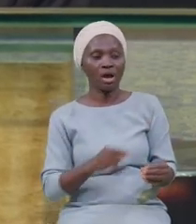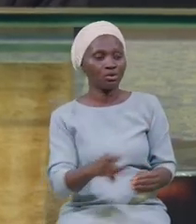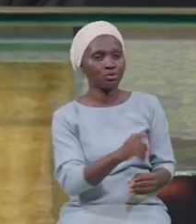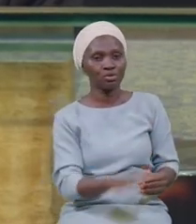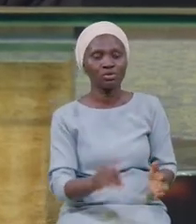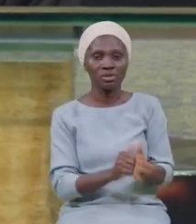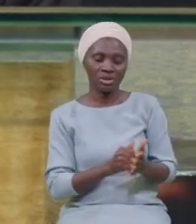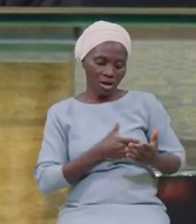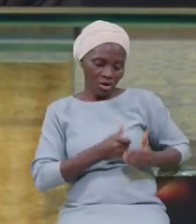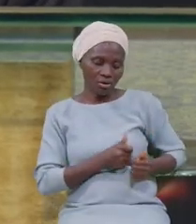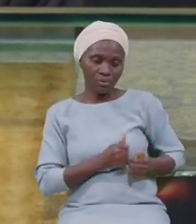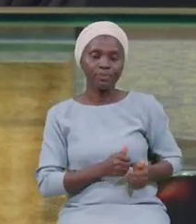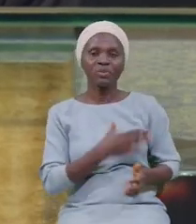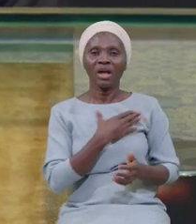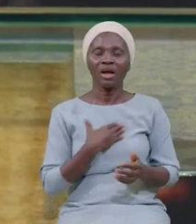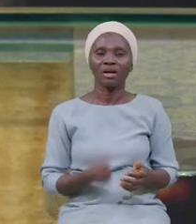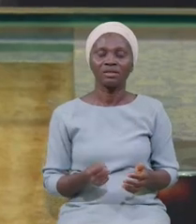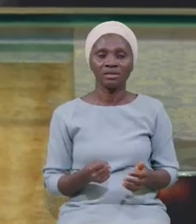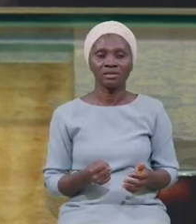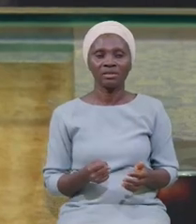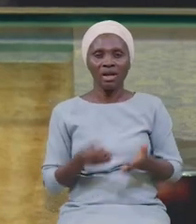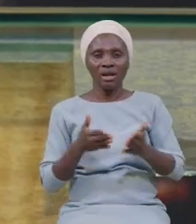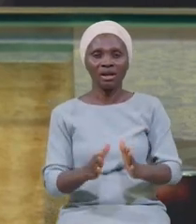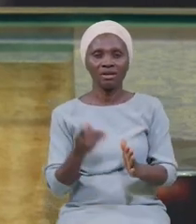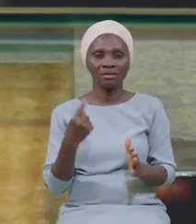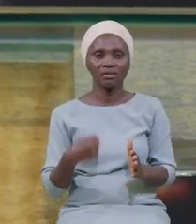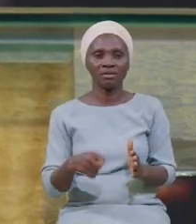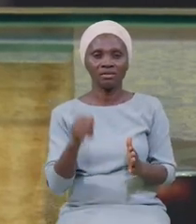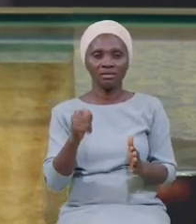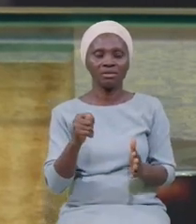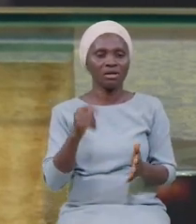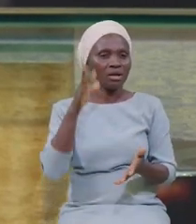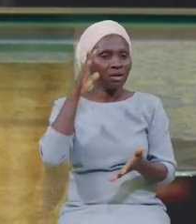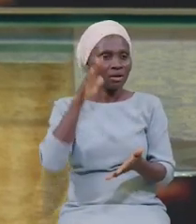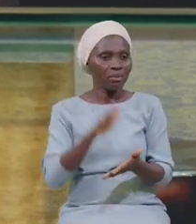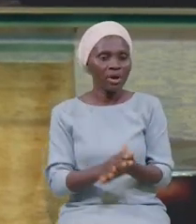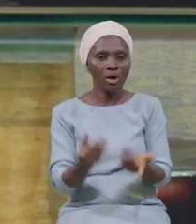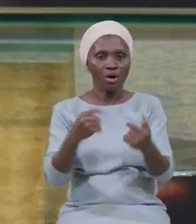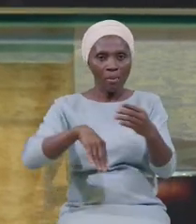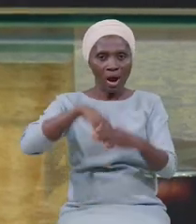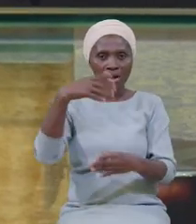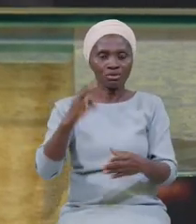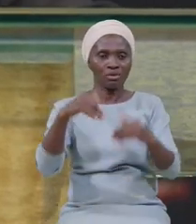la mamelle, que l'époux sorte de sa demeure et l'épouse de sa chambre.